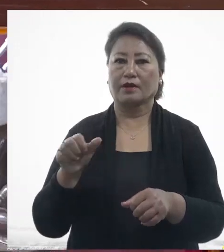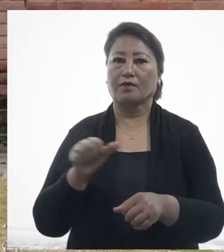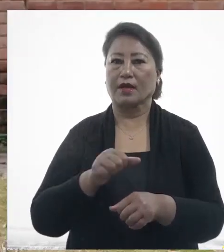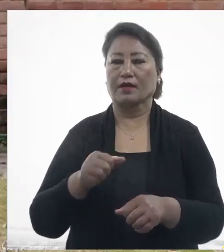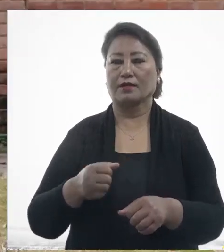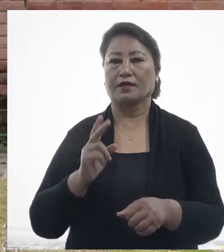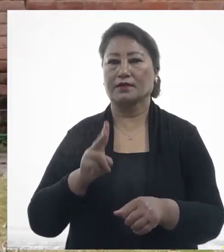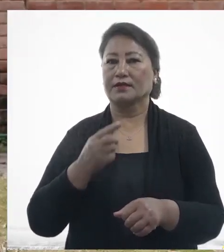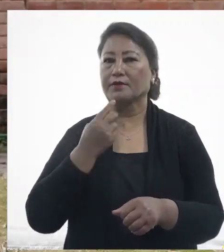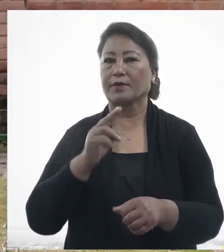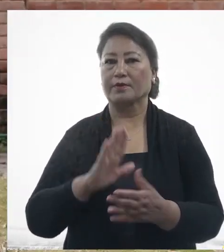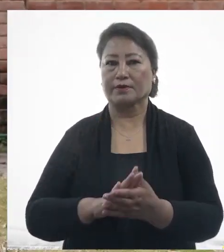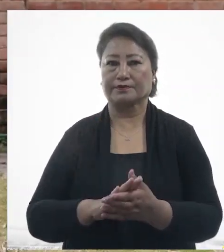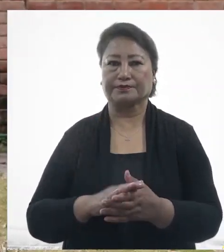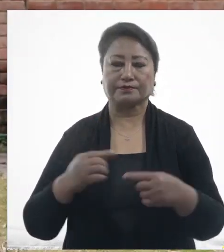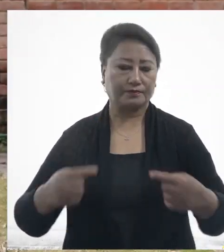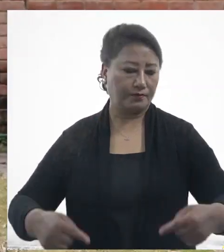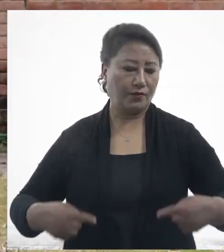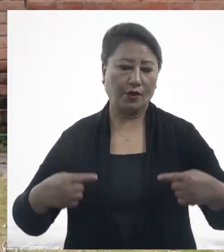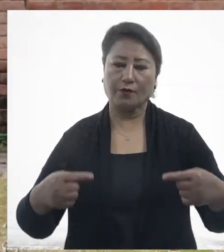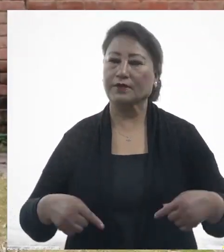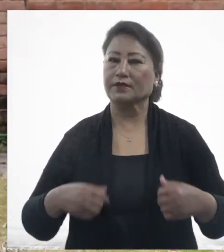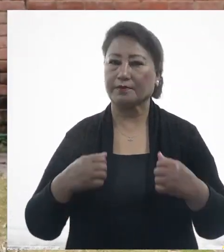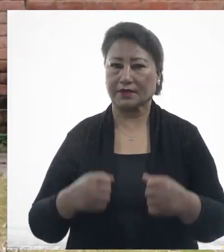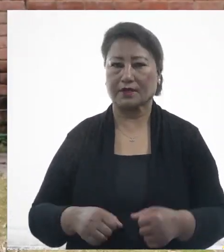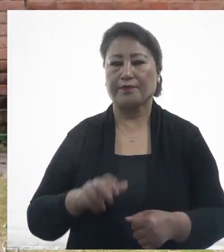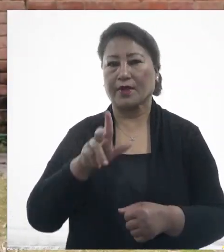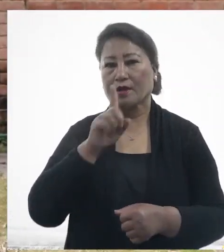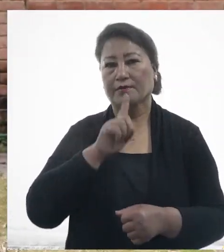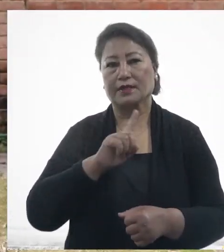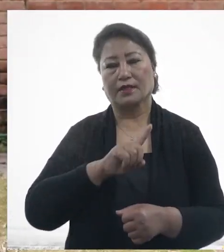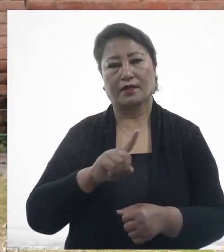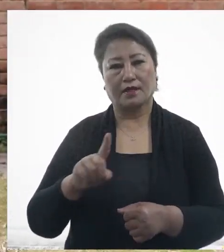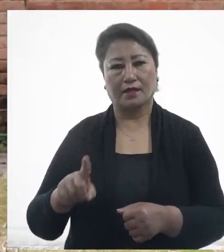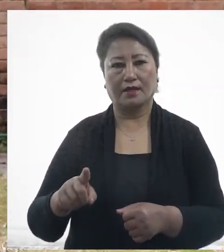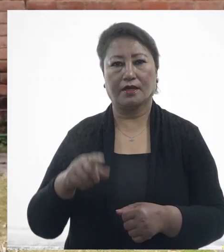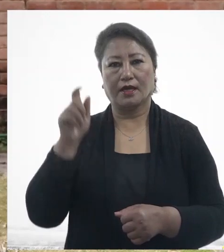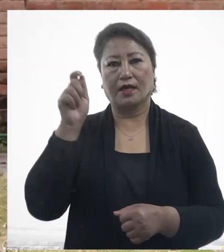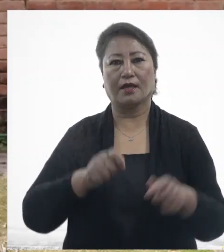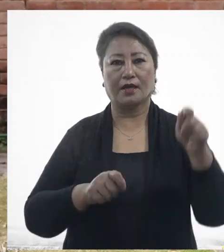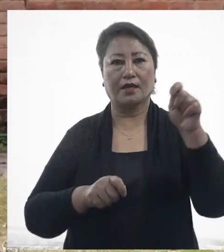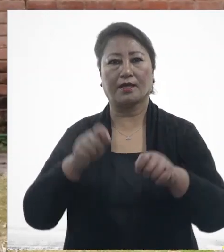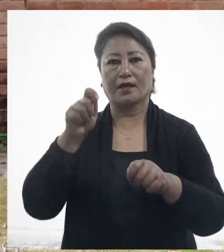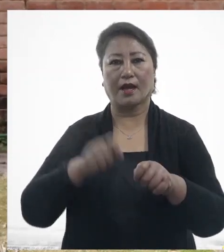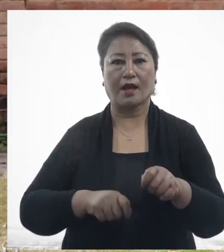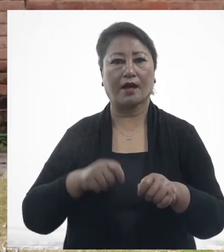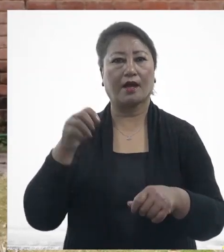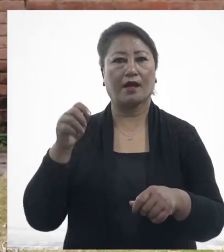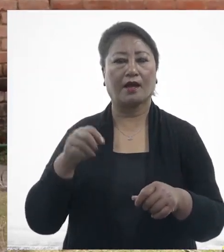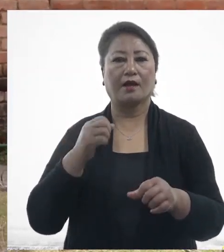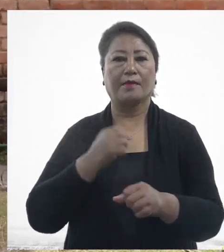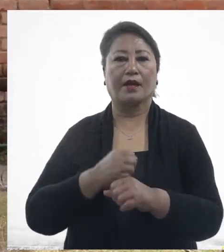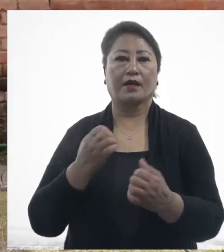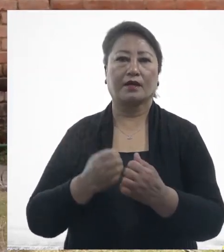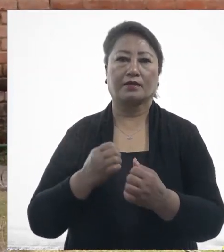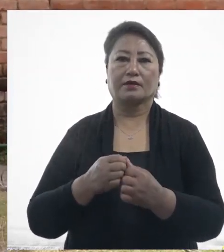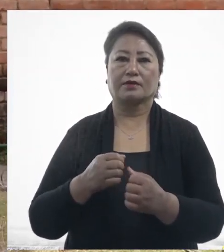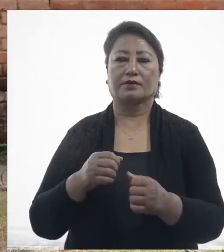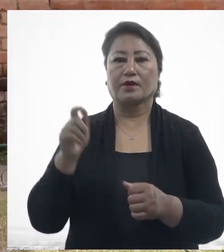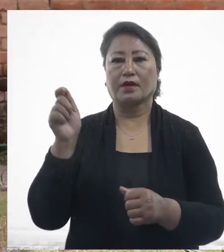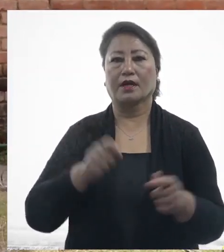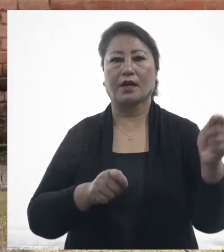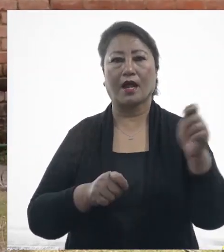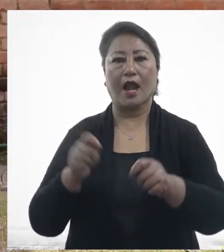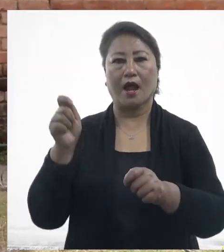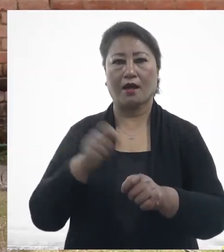यसरी पोख्नुभयो। म उच्चिरमै बसेर करिब 8 वर्षदेखि मैले ढाकामा आफ्नो सिमुल सिफारिसी आएको छु। ढाका भनेको